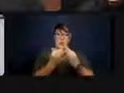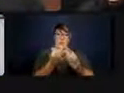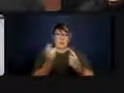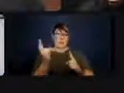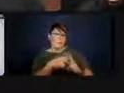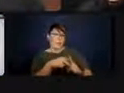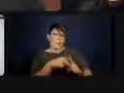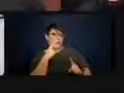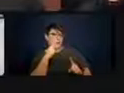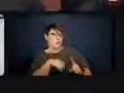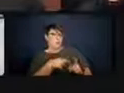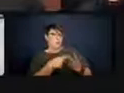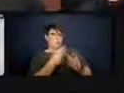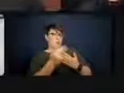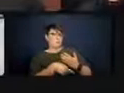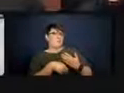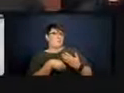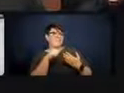والتي تقوم